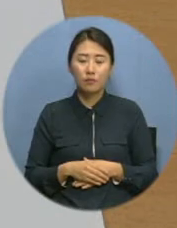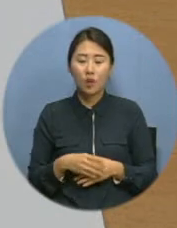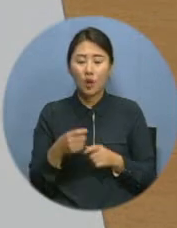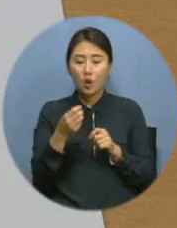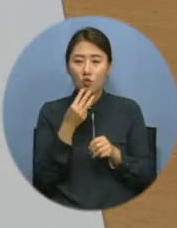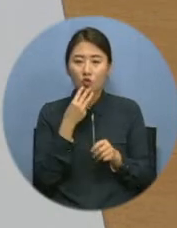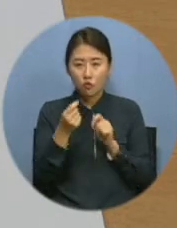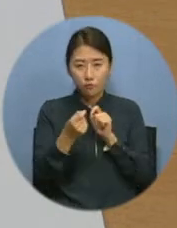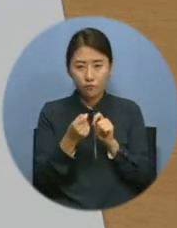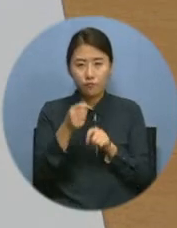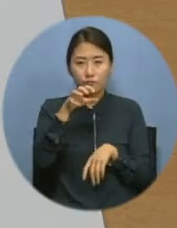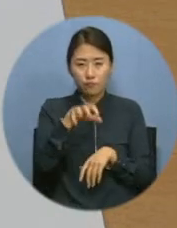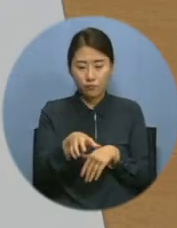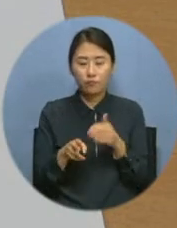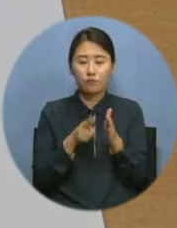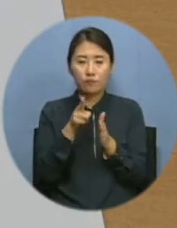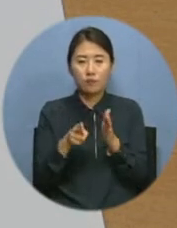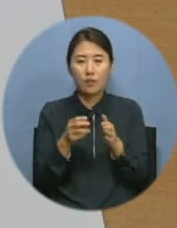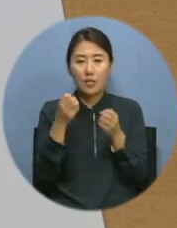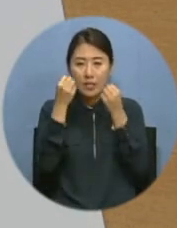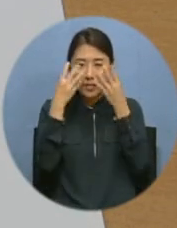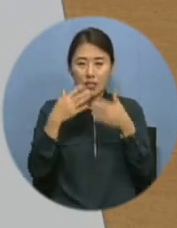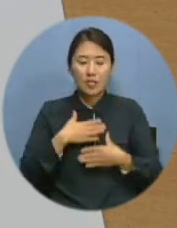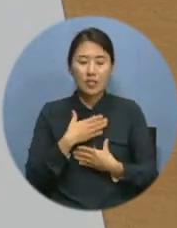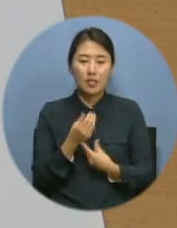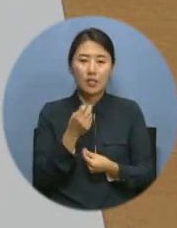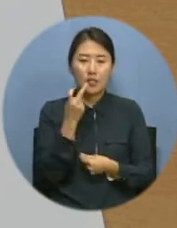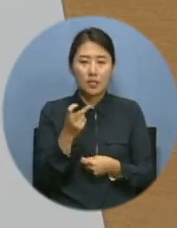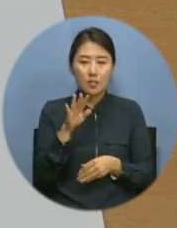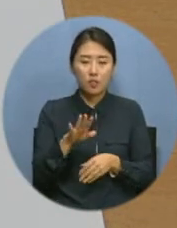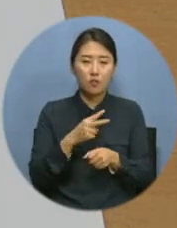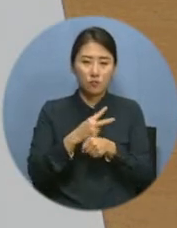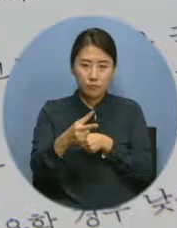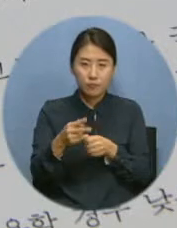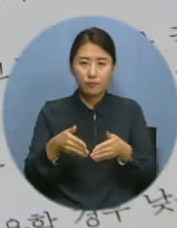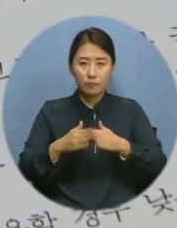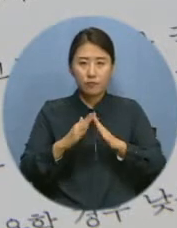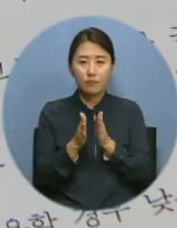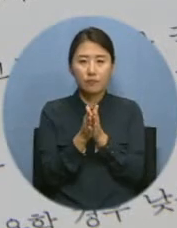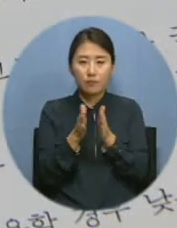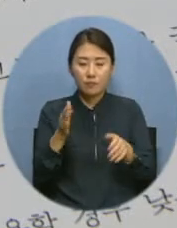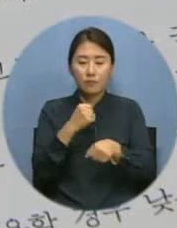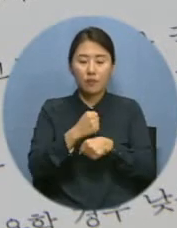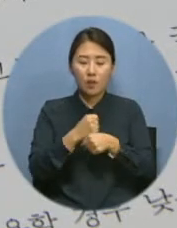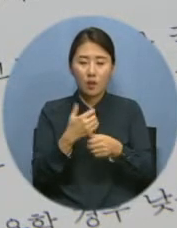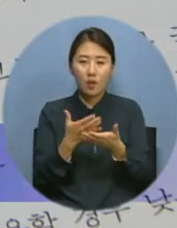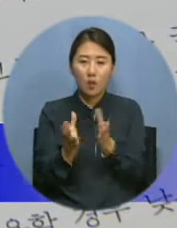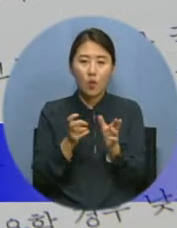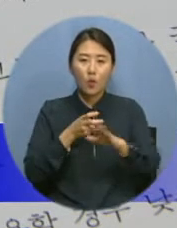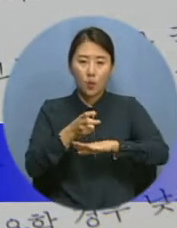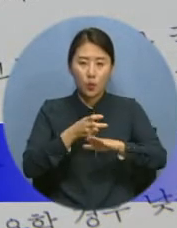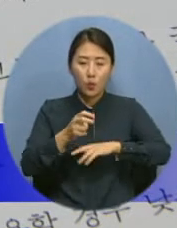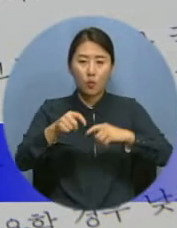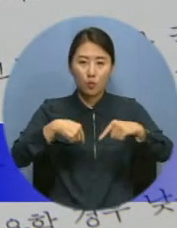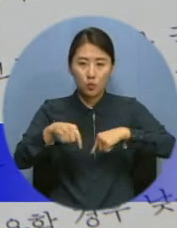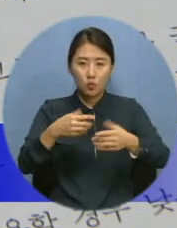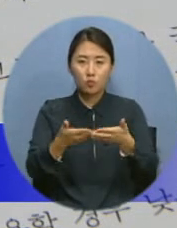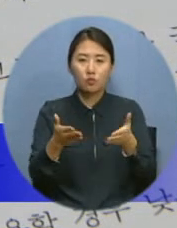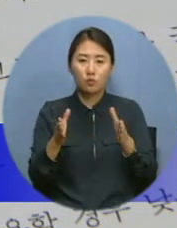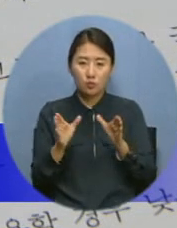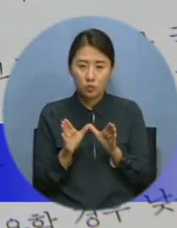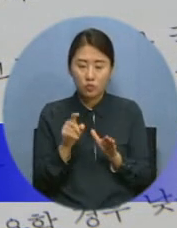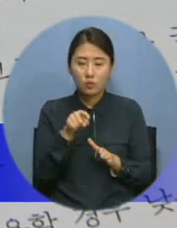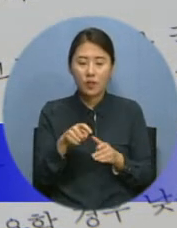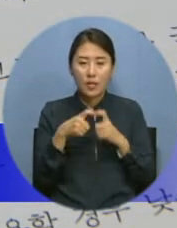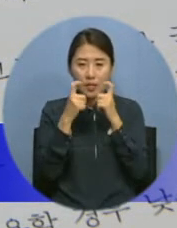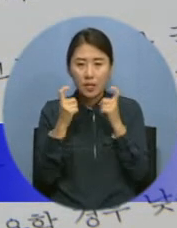수도권 광역철도망 가운데 하나인 신안산선이 2017년 착공됩니다. 국토교통부는 이 같은 내용을 발표하고 민간